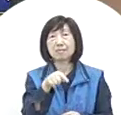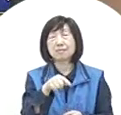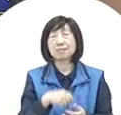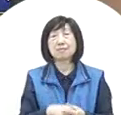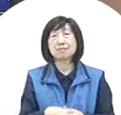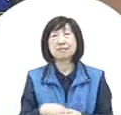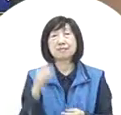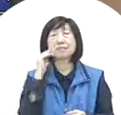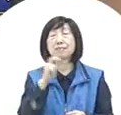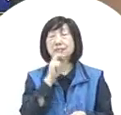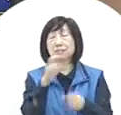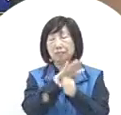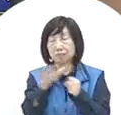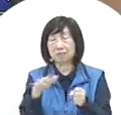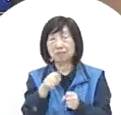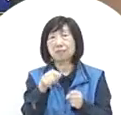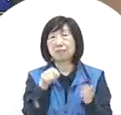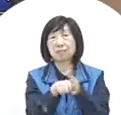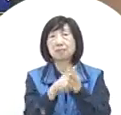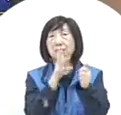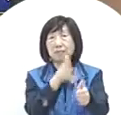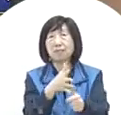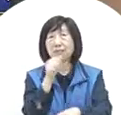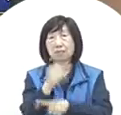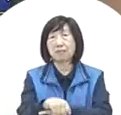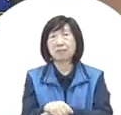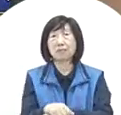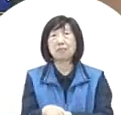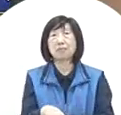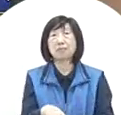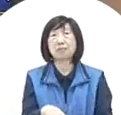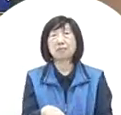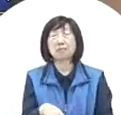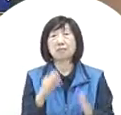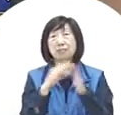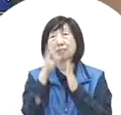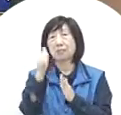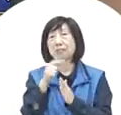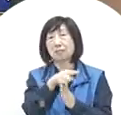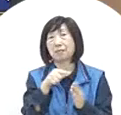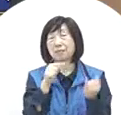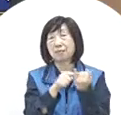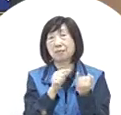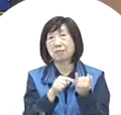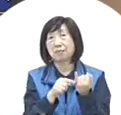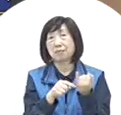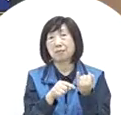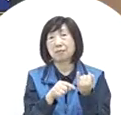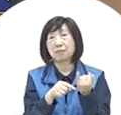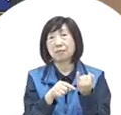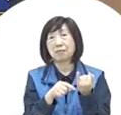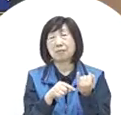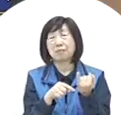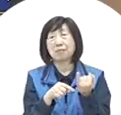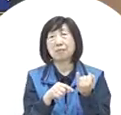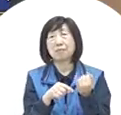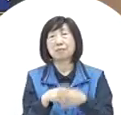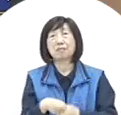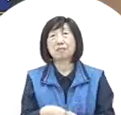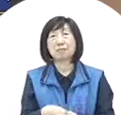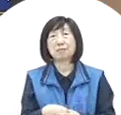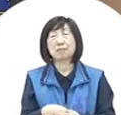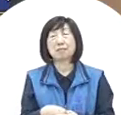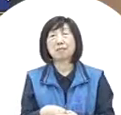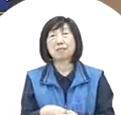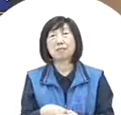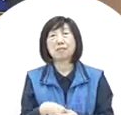成年人可尊重当事人的意愿。 局长， 这个是依照规定来处理的。 局长，当事人愿意要问当事人。好，市